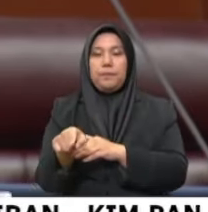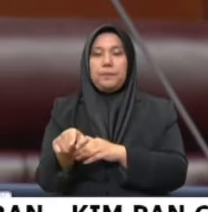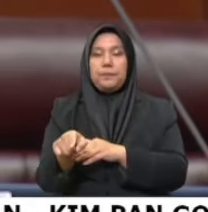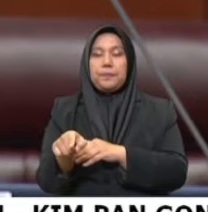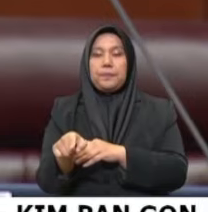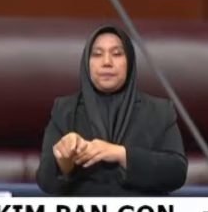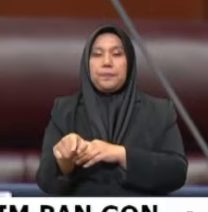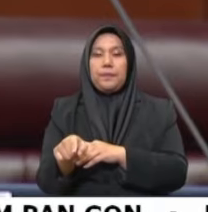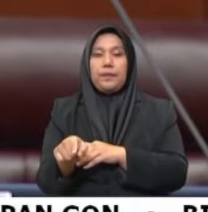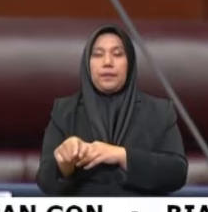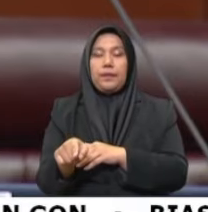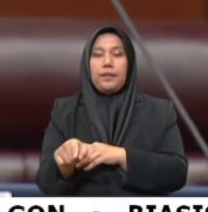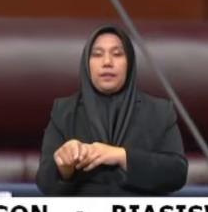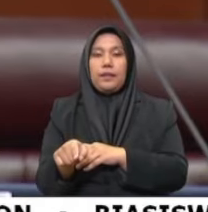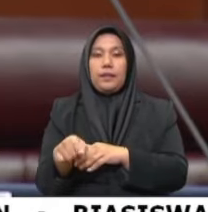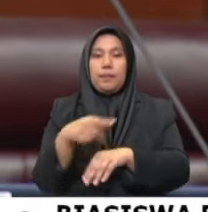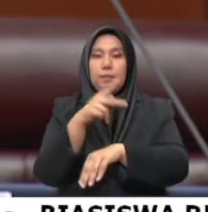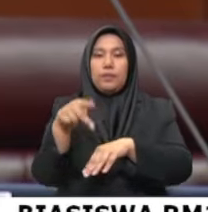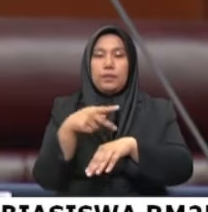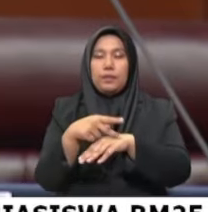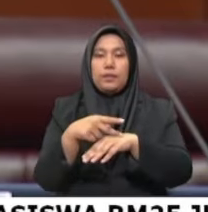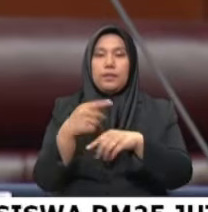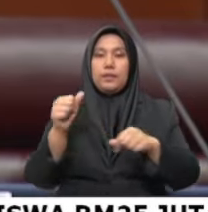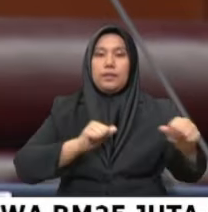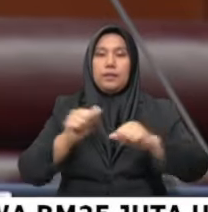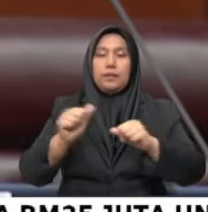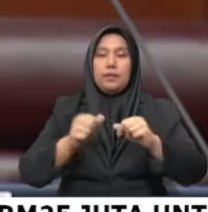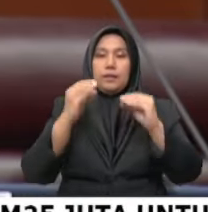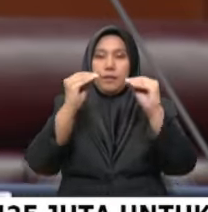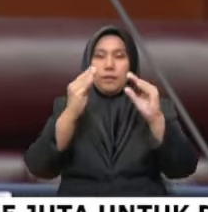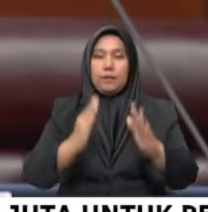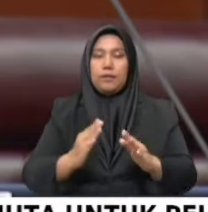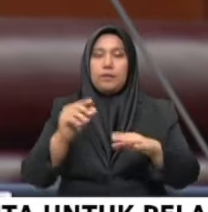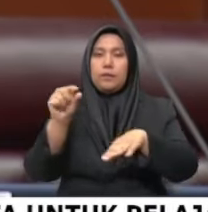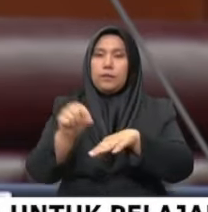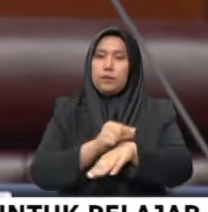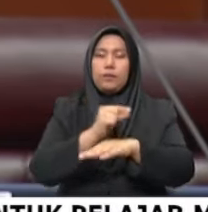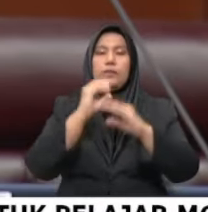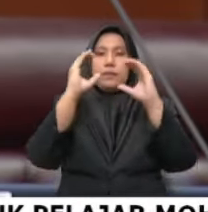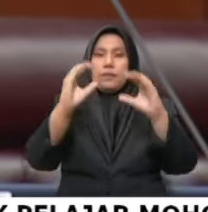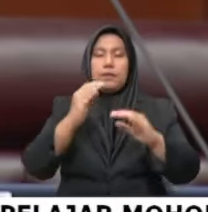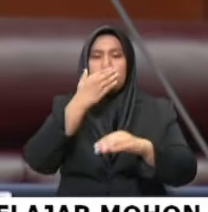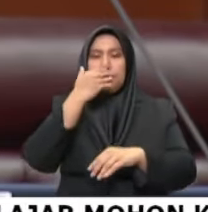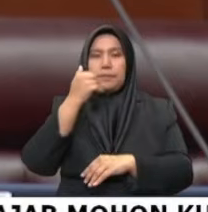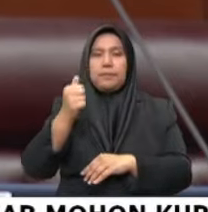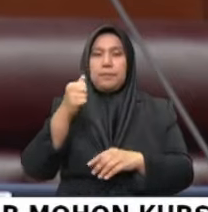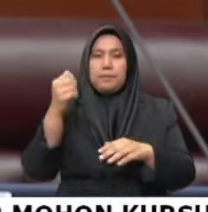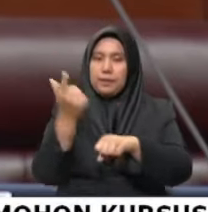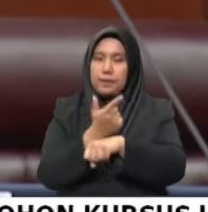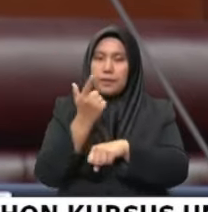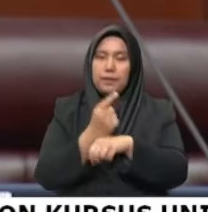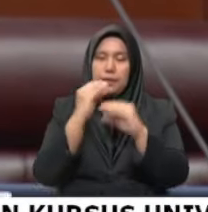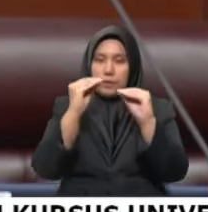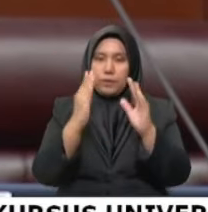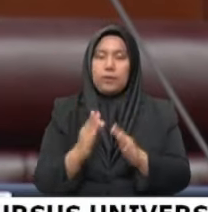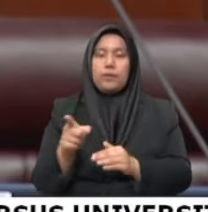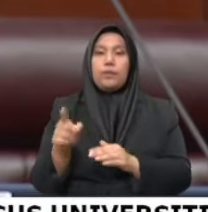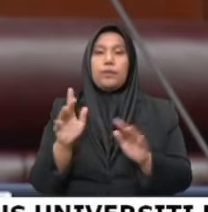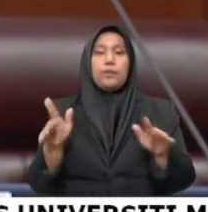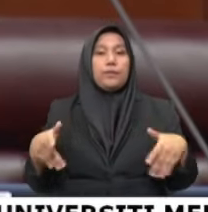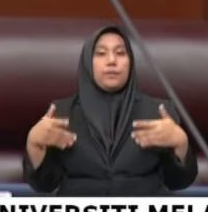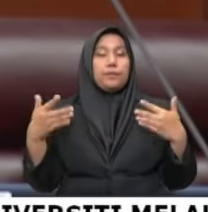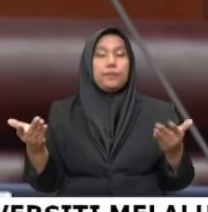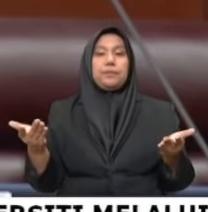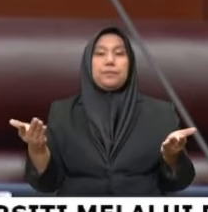itu Yang Berhormat, pusat kegiatan guru digunakan secara optimum untuk melatih guru-guru ini. Walau bagaimanapun, sebab